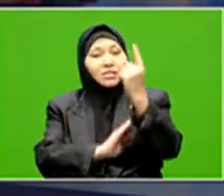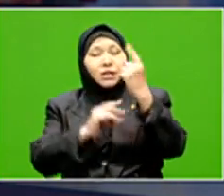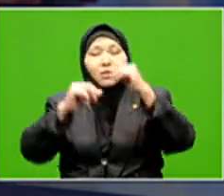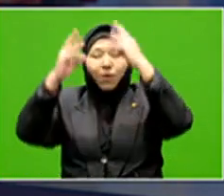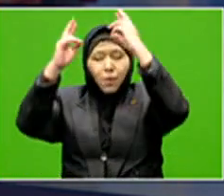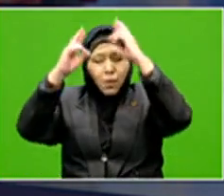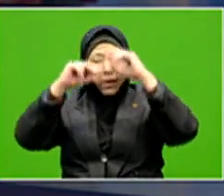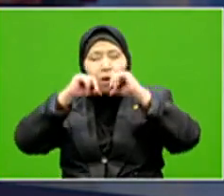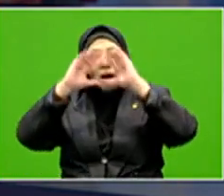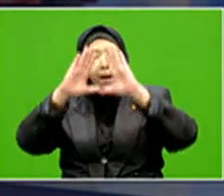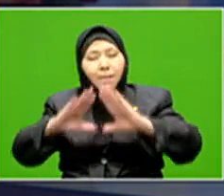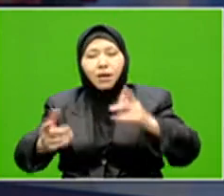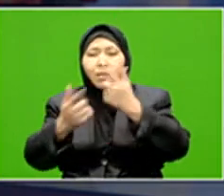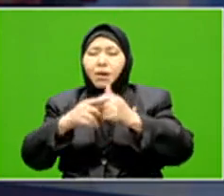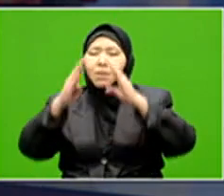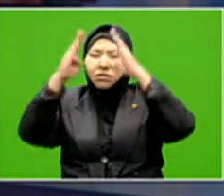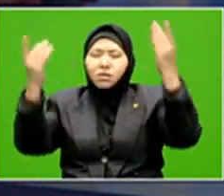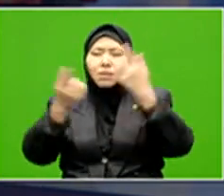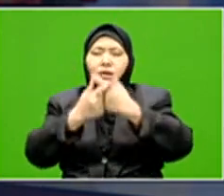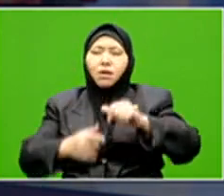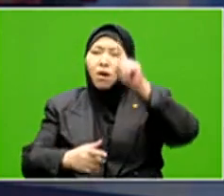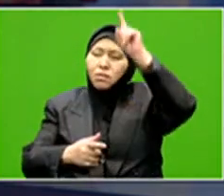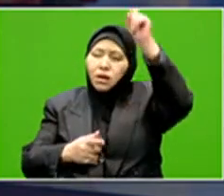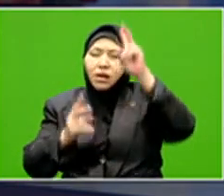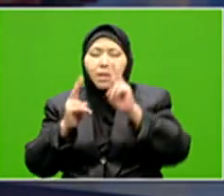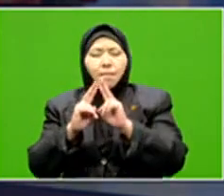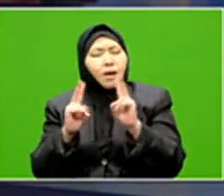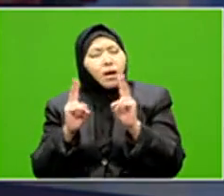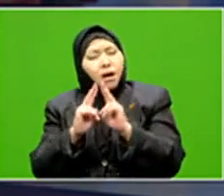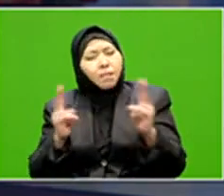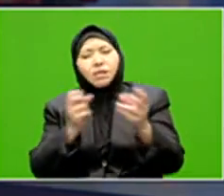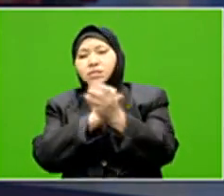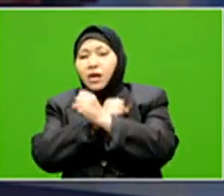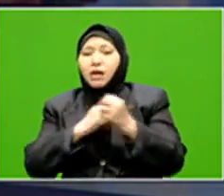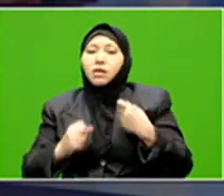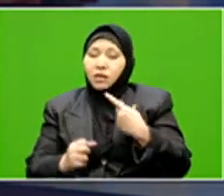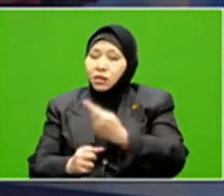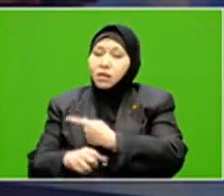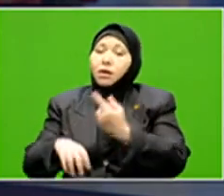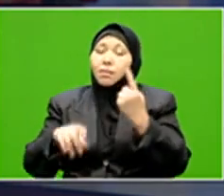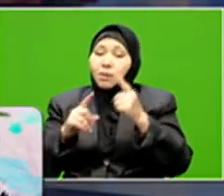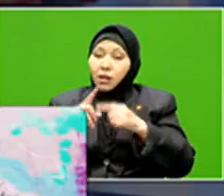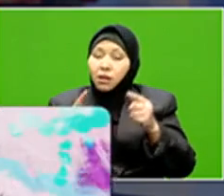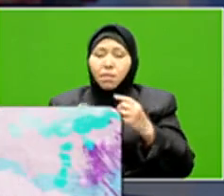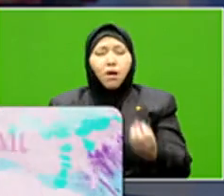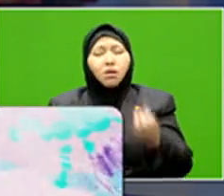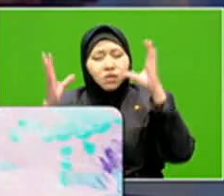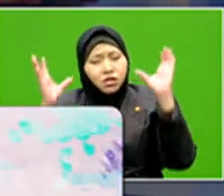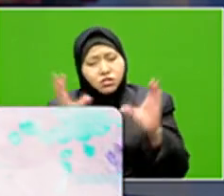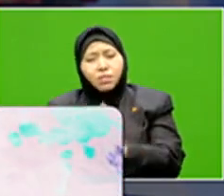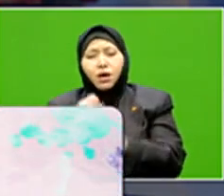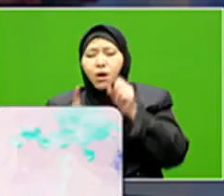yang paling besar daripada Ar-Rahman, daripada Allah yang amat menyayangi kita ketika pelbagai cabaran yang